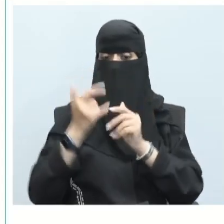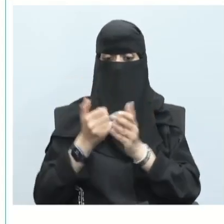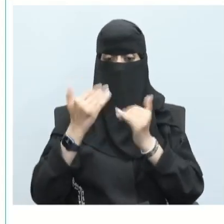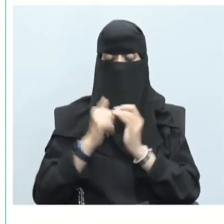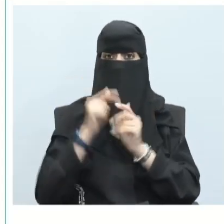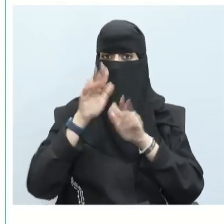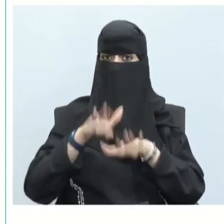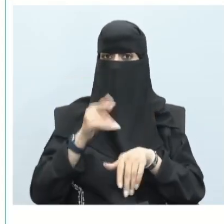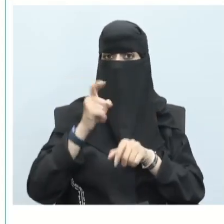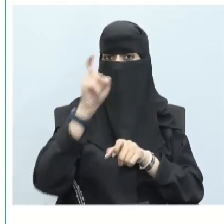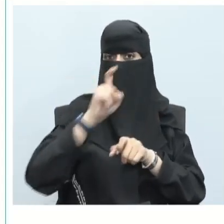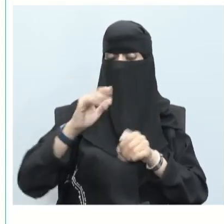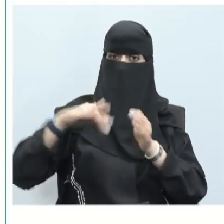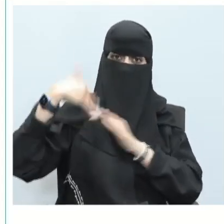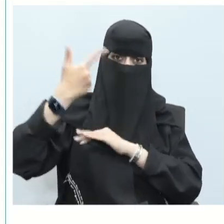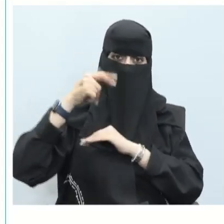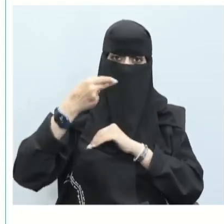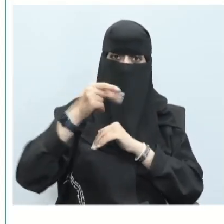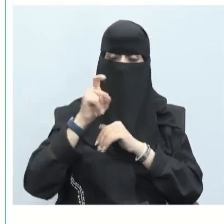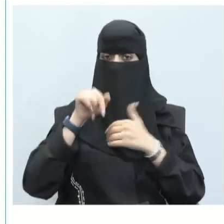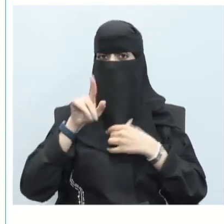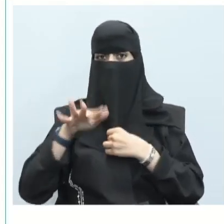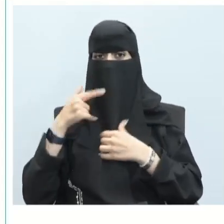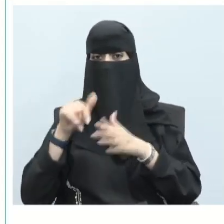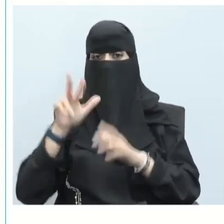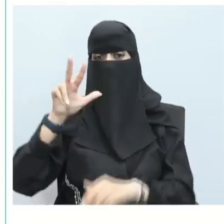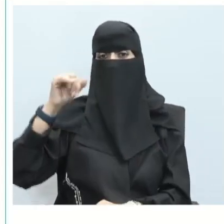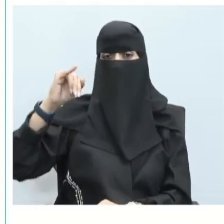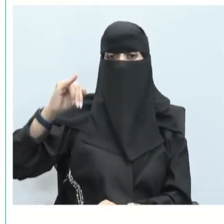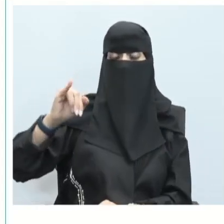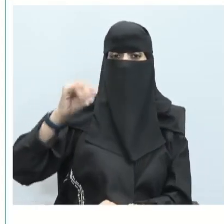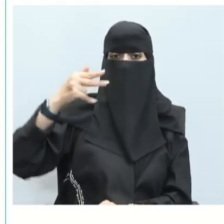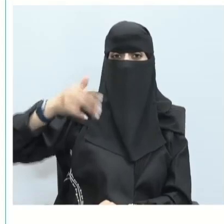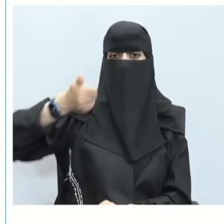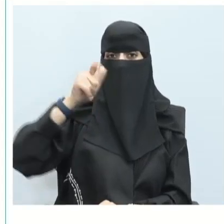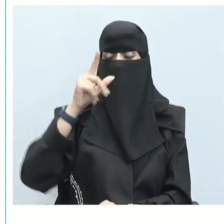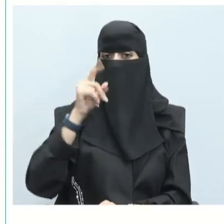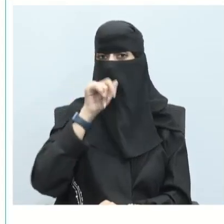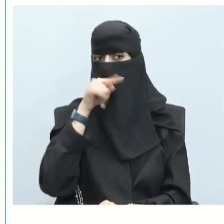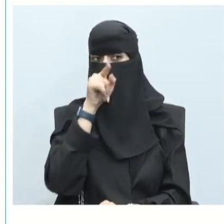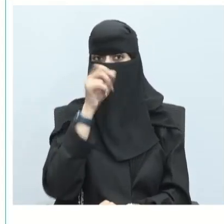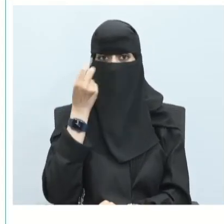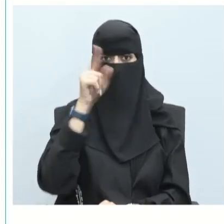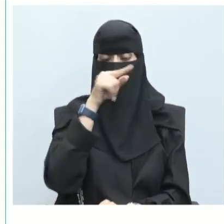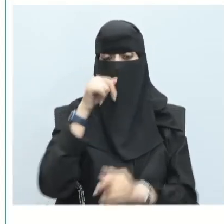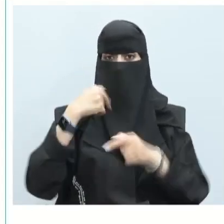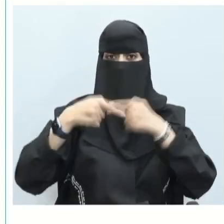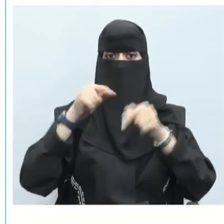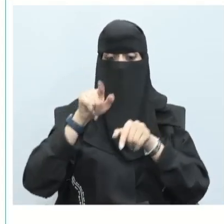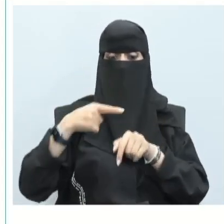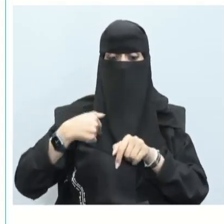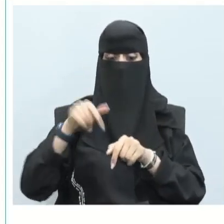سوف ياتينا سؤال باذن الله تعالى عن هذه المغالطات وتعريف هذه المغالطات نكمل مغالطه